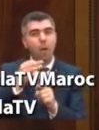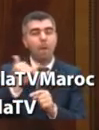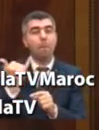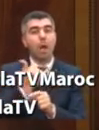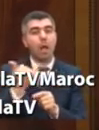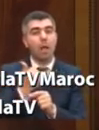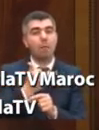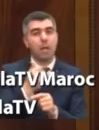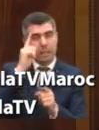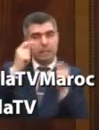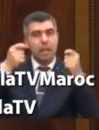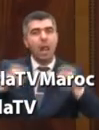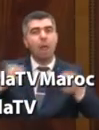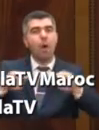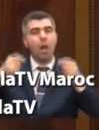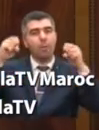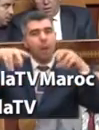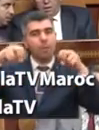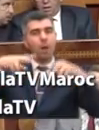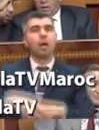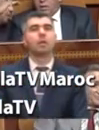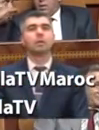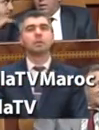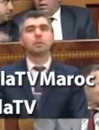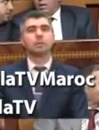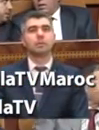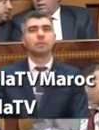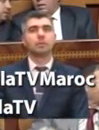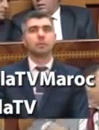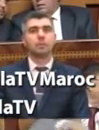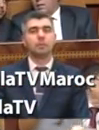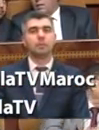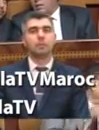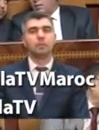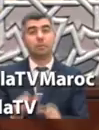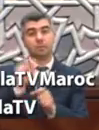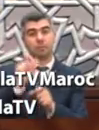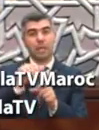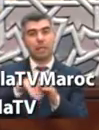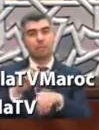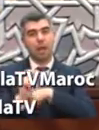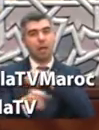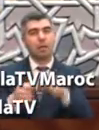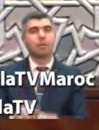الفلسطينية. والسلام عليكم ورحمة الله. شكرا سيد النائب. الكلمة للفريق الحركي.